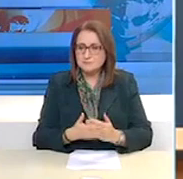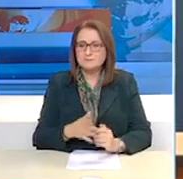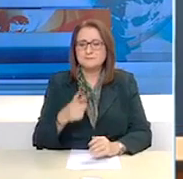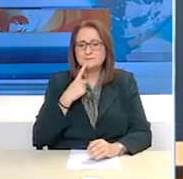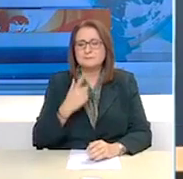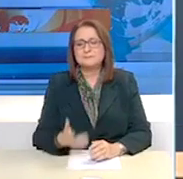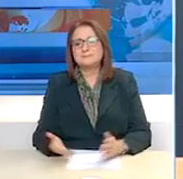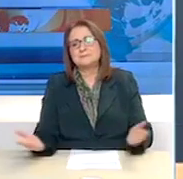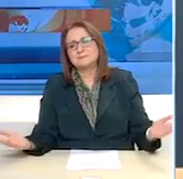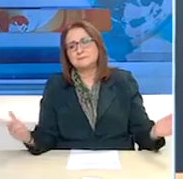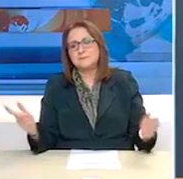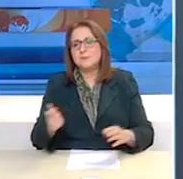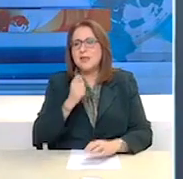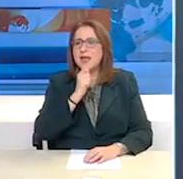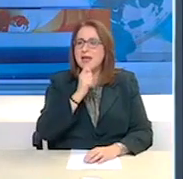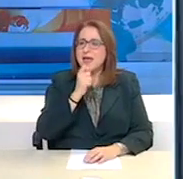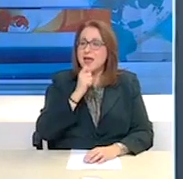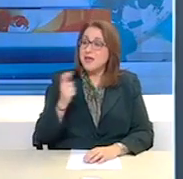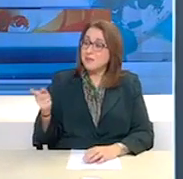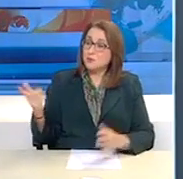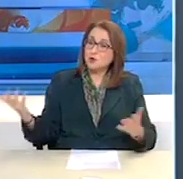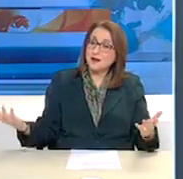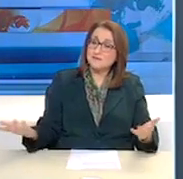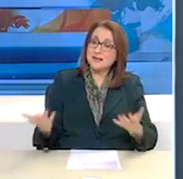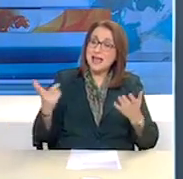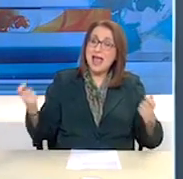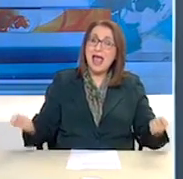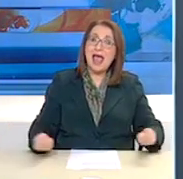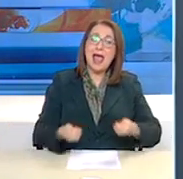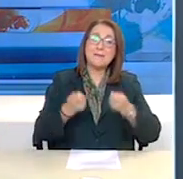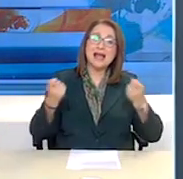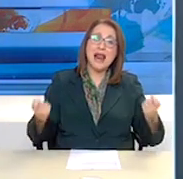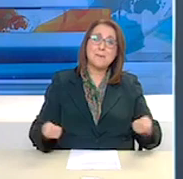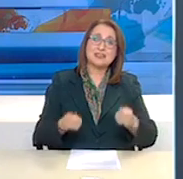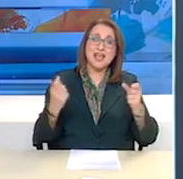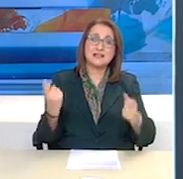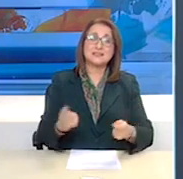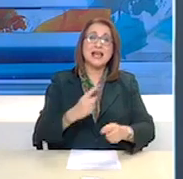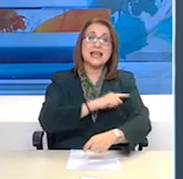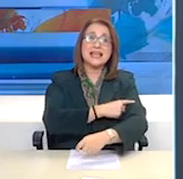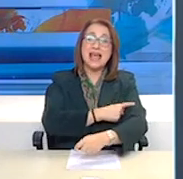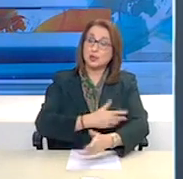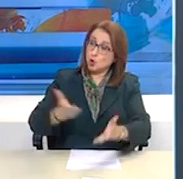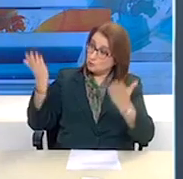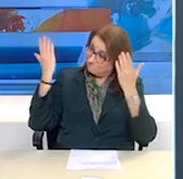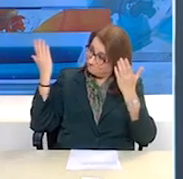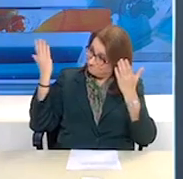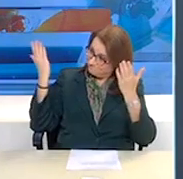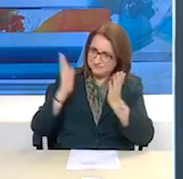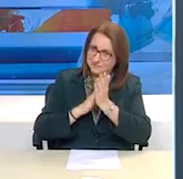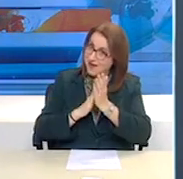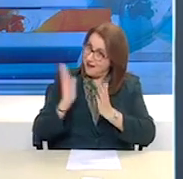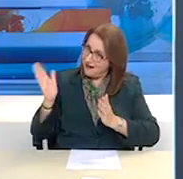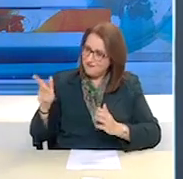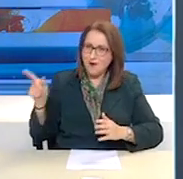Βλέπω οι δημοσιογράφοι μας αποκτούν πνεύμα επαγγελματία δημόσιας υγείας. Και τους ευχαριστούμε για αυτό, γιατί δείχνει ότι